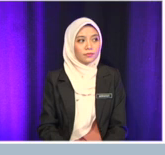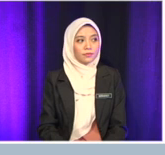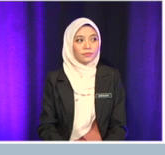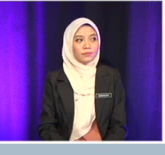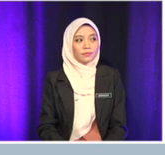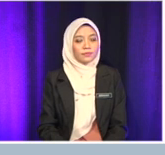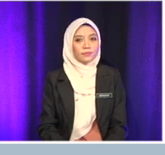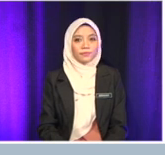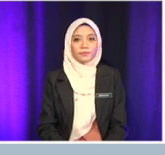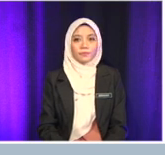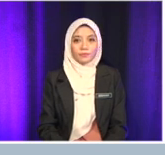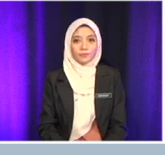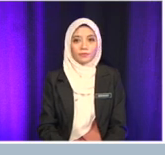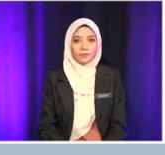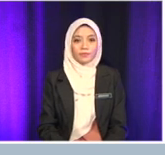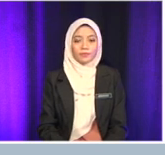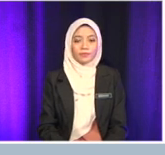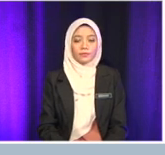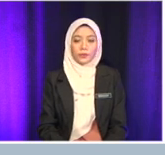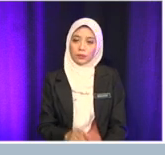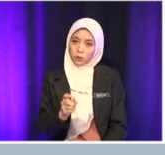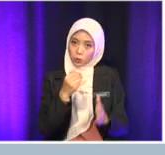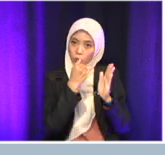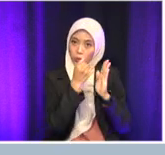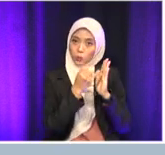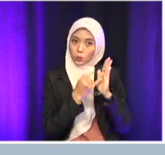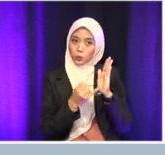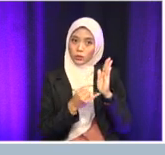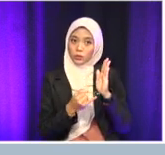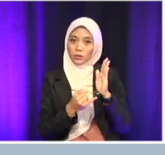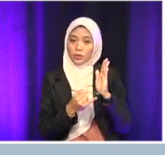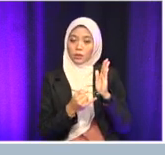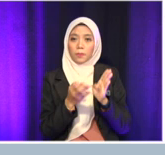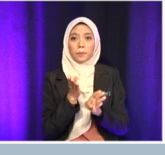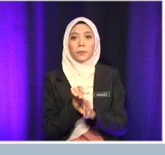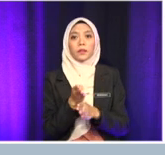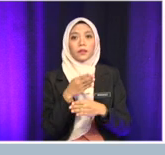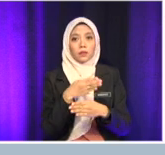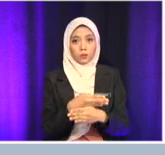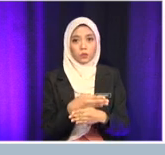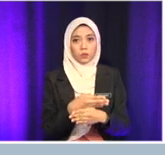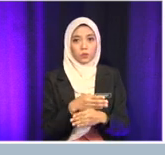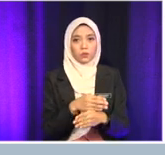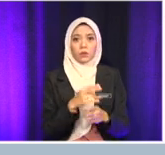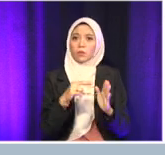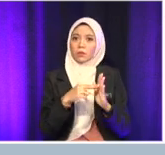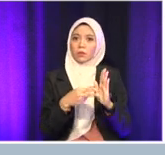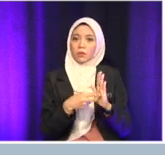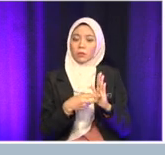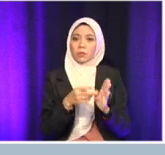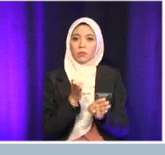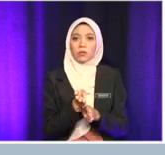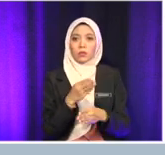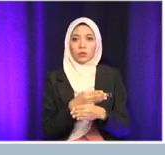Nah dari dongeng maka kita kena lukis satah yang mencancang saja maksudnya kalau saya tak condong nih